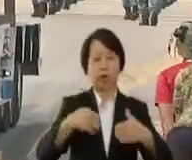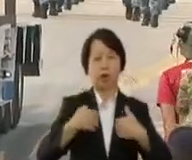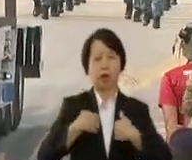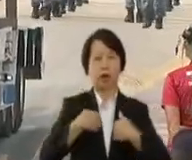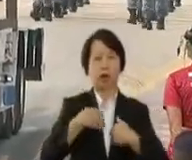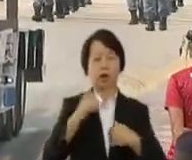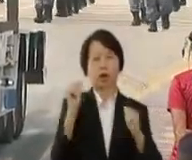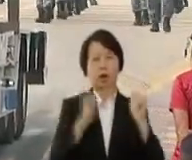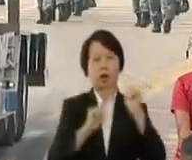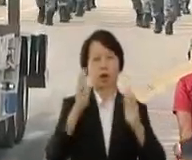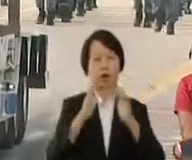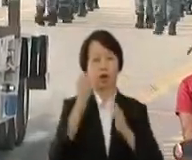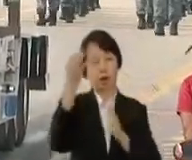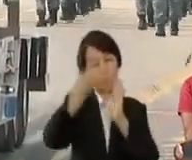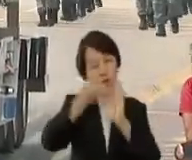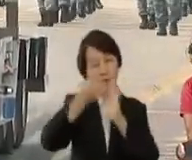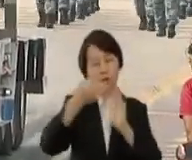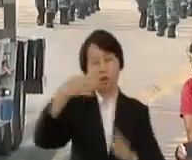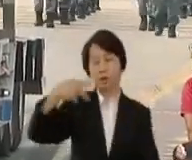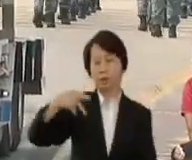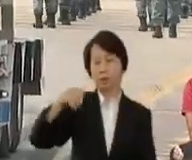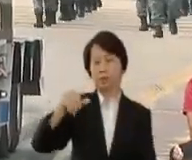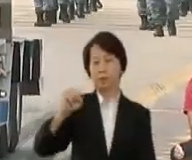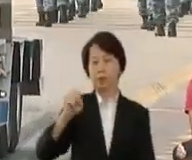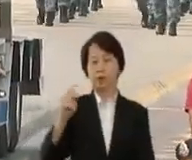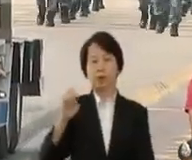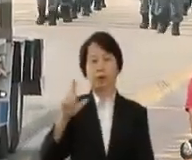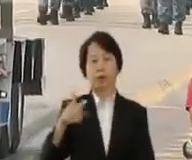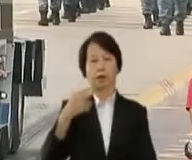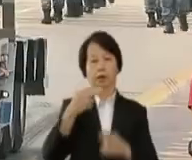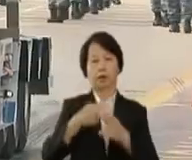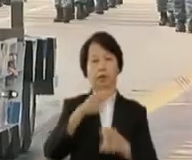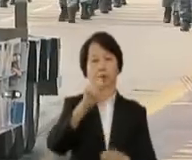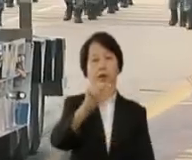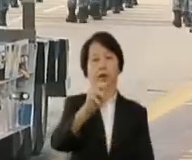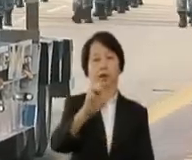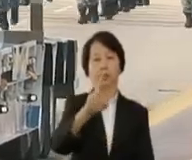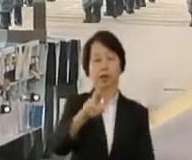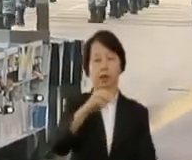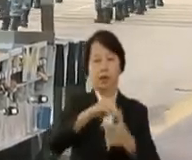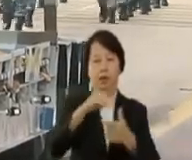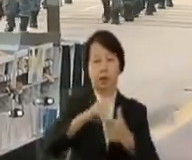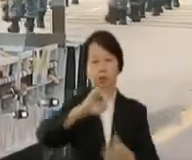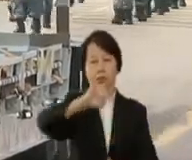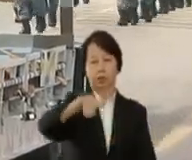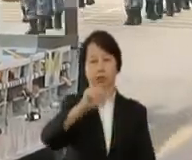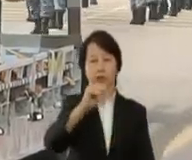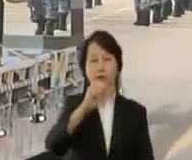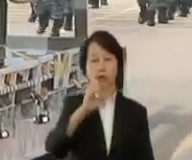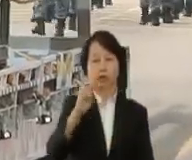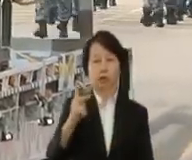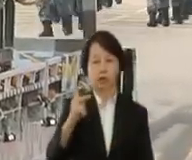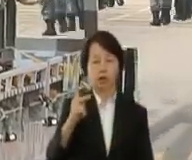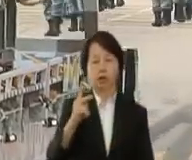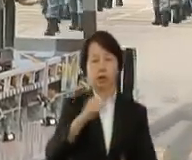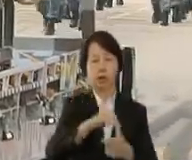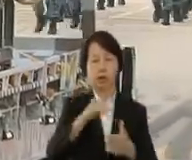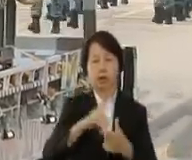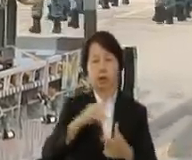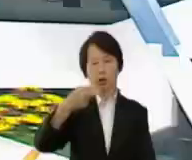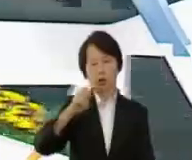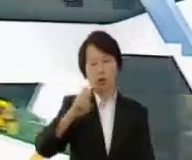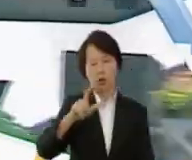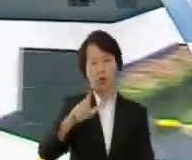adalah artis yang membintangi filem Pascal The Movie, Ahmad Alfian atau Jeb, Taufik Hanapi atau